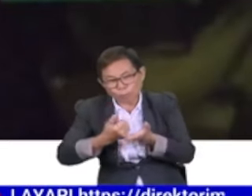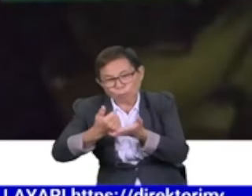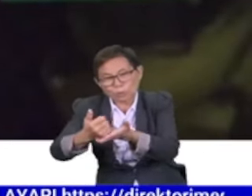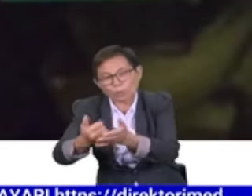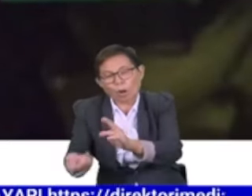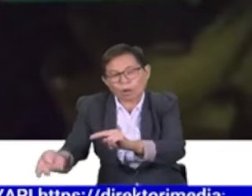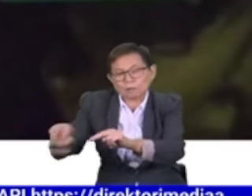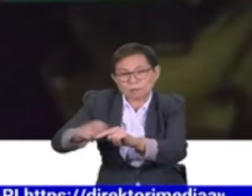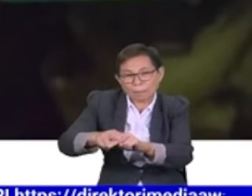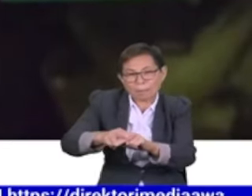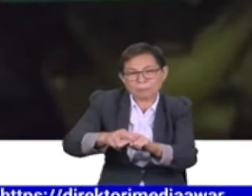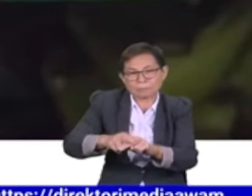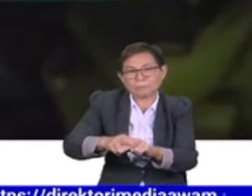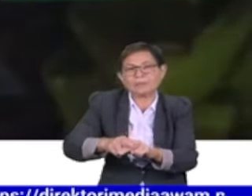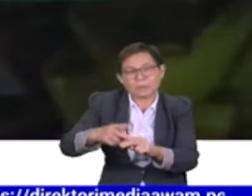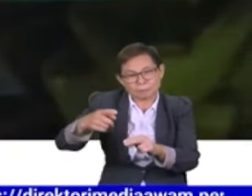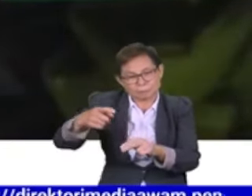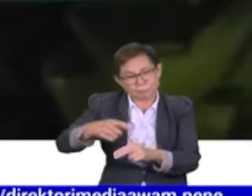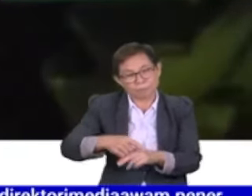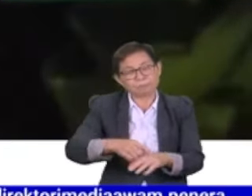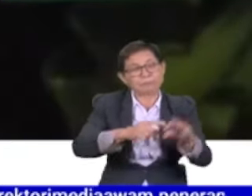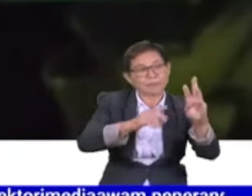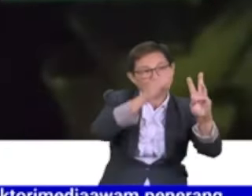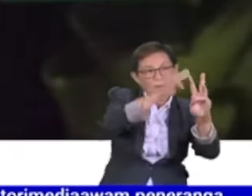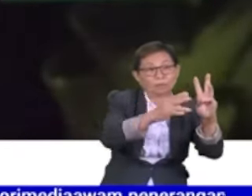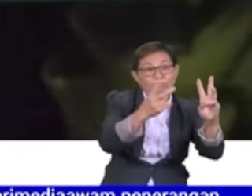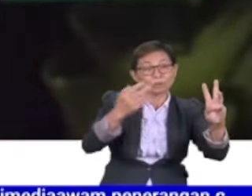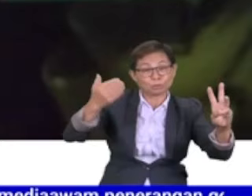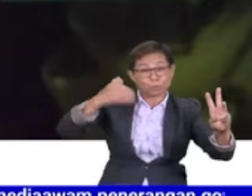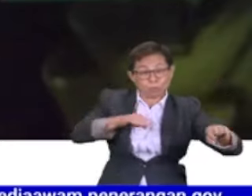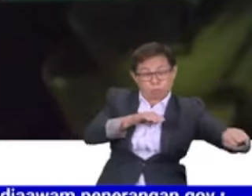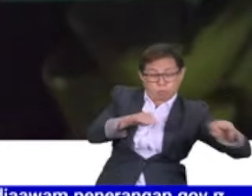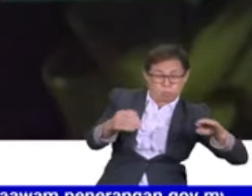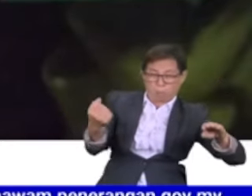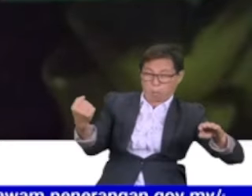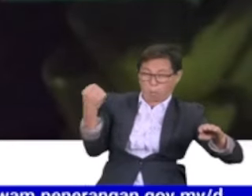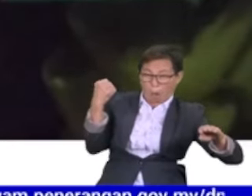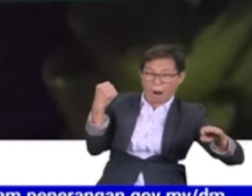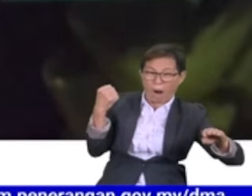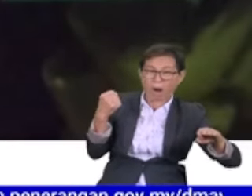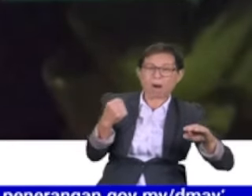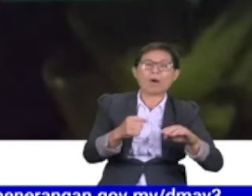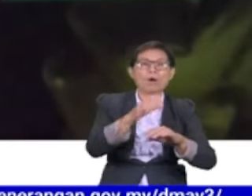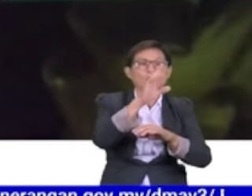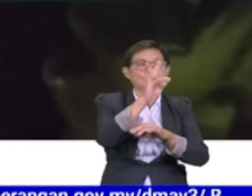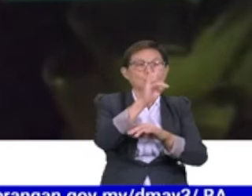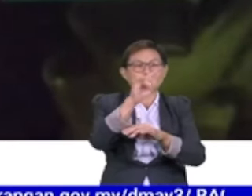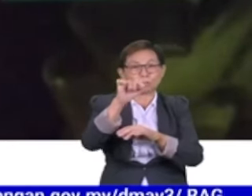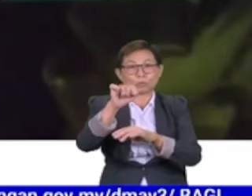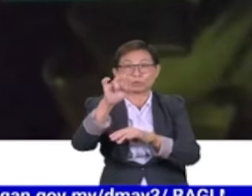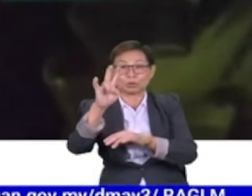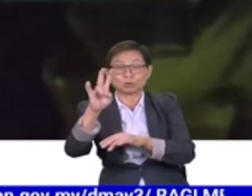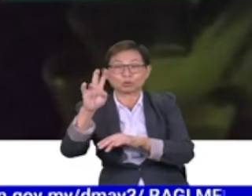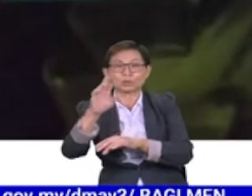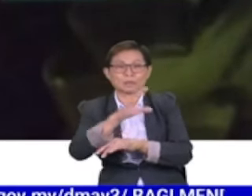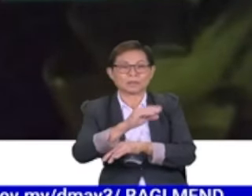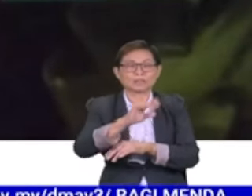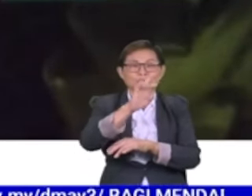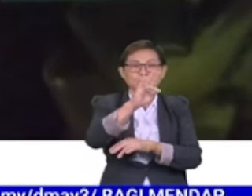bantuan tambahan seperti yang diperlukan. Pada 6 Februari lalu, gempa bumi kuat masing-masing bermagnitud 7.7